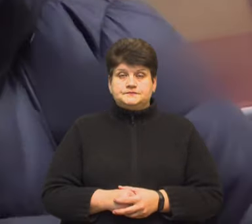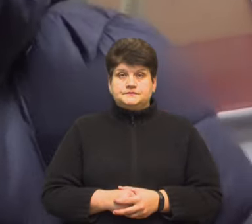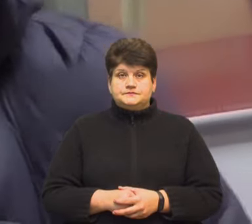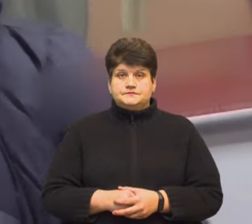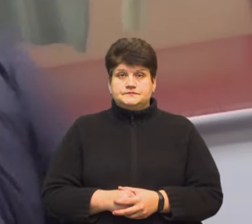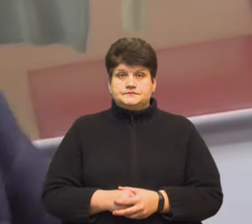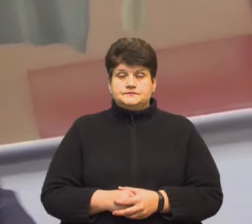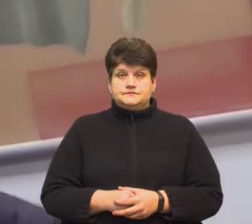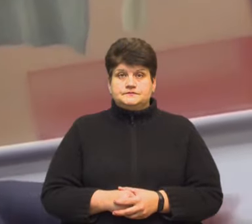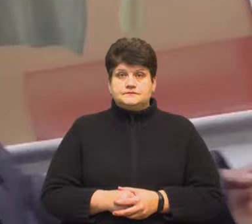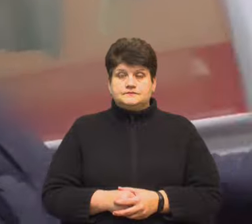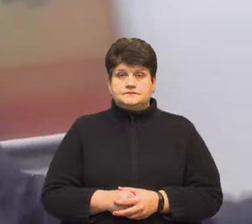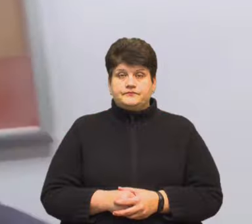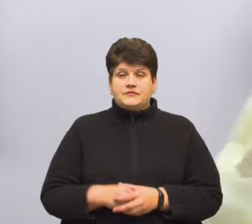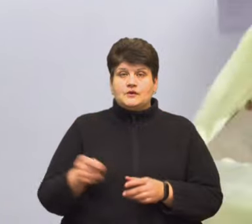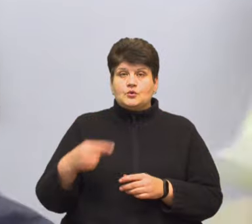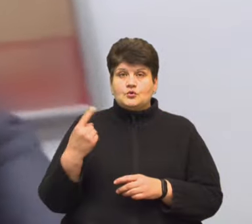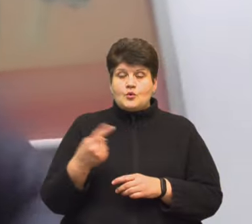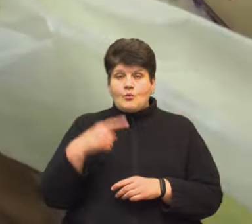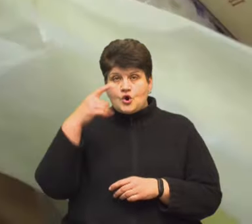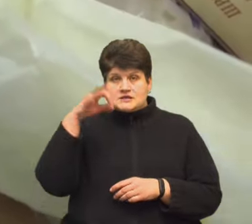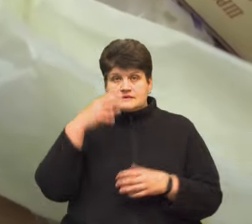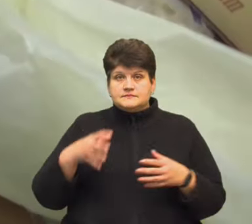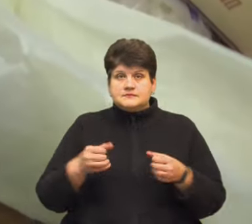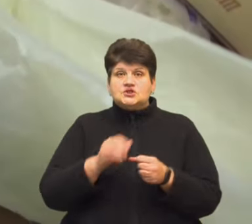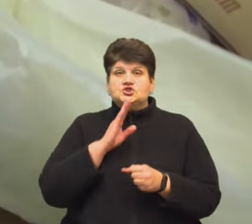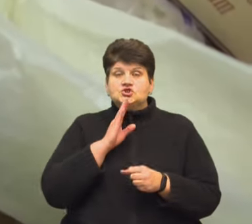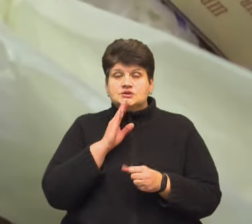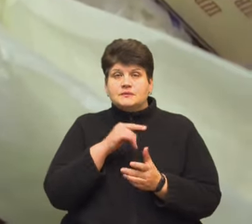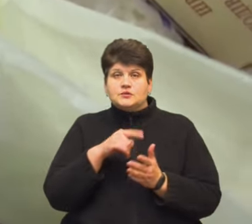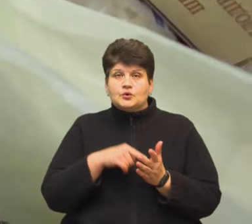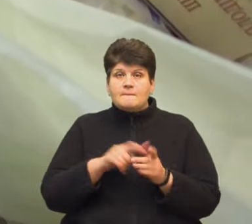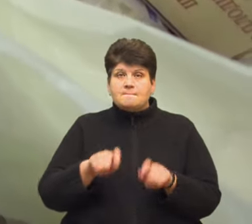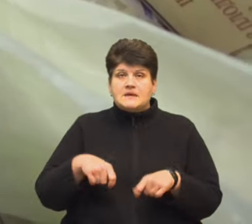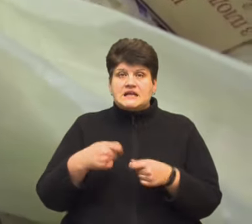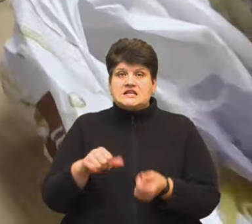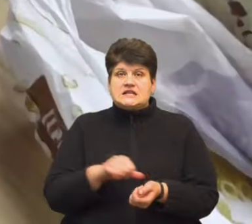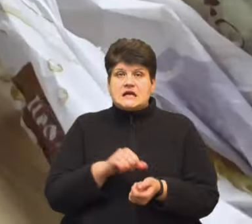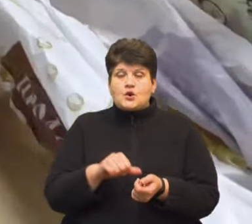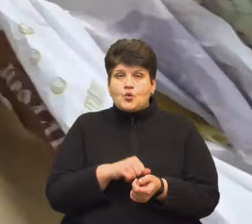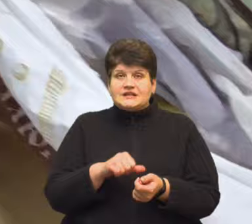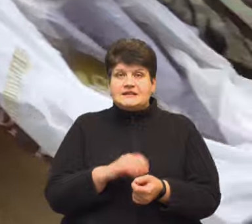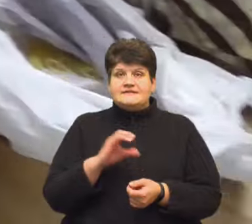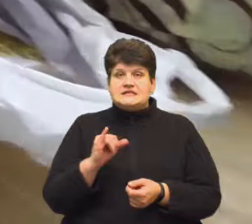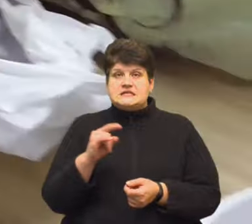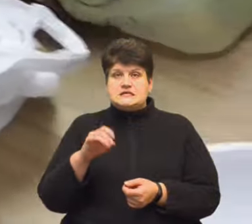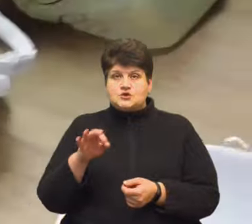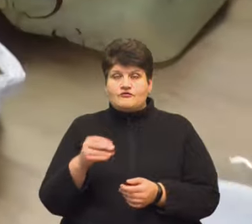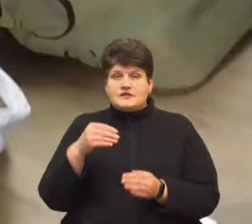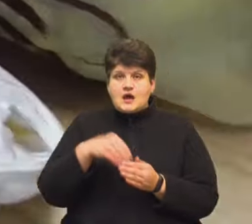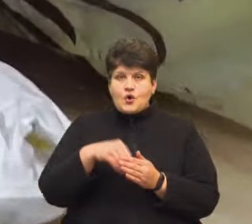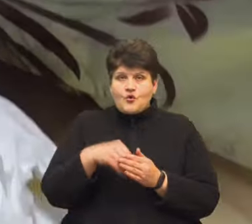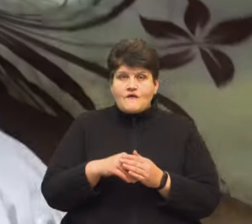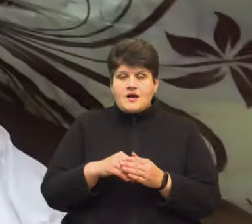суд на Тернопільщині поліцейські затримали жінку яку підозрюють у передачі наркотиків у СІЗО вона ховала їх у тістечка